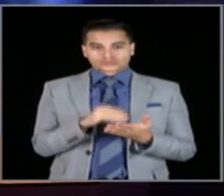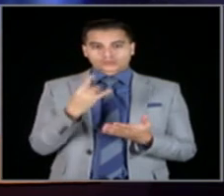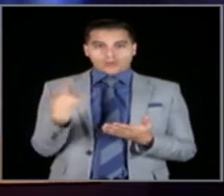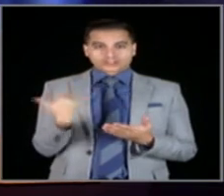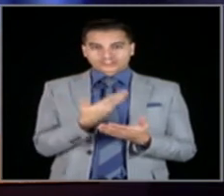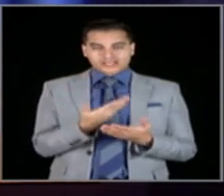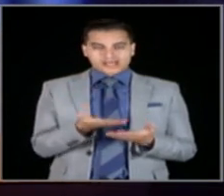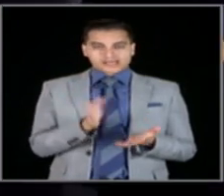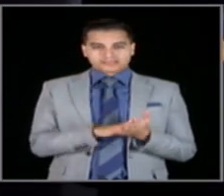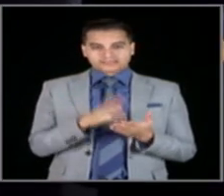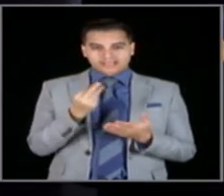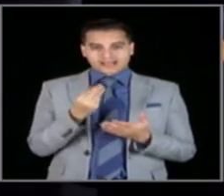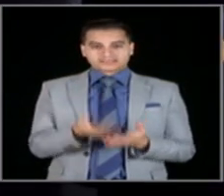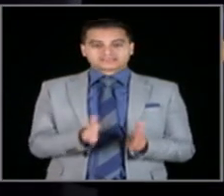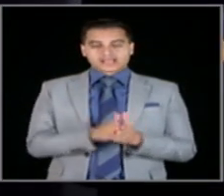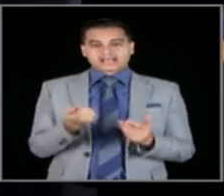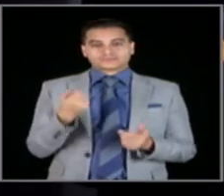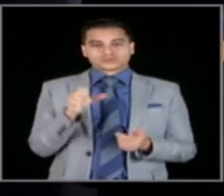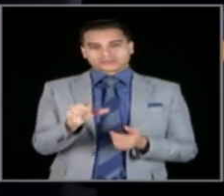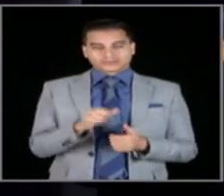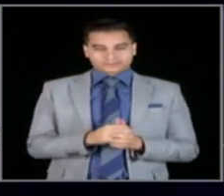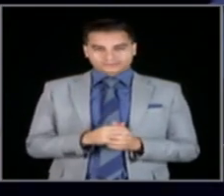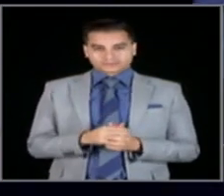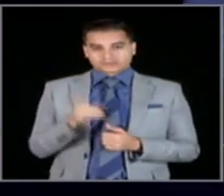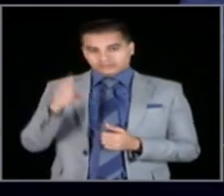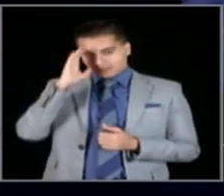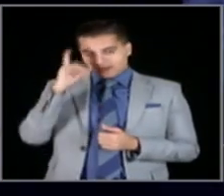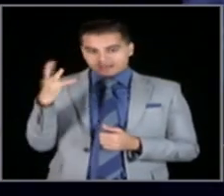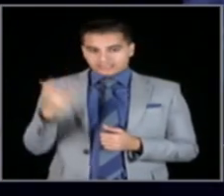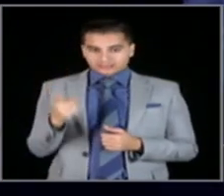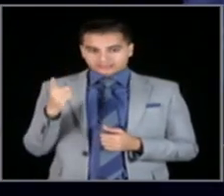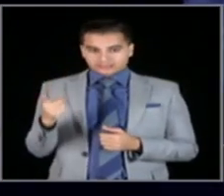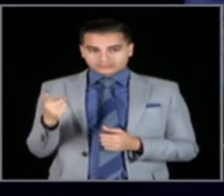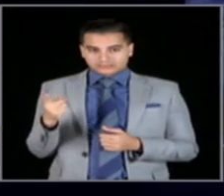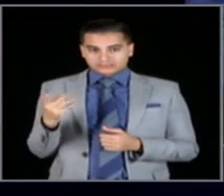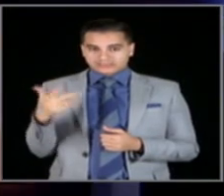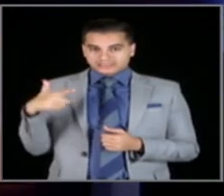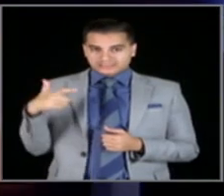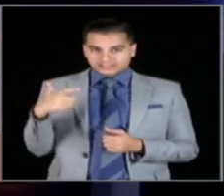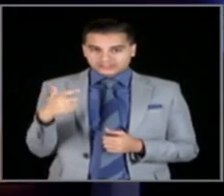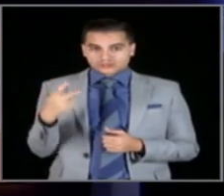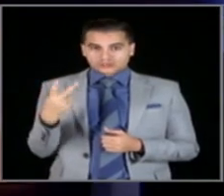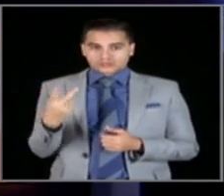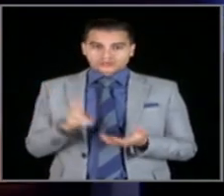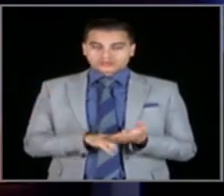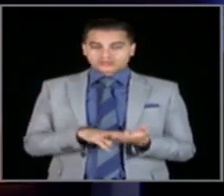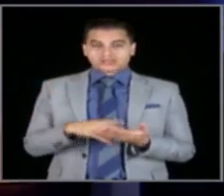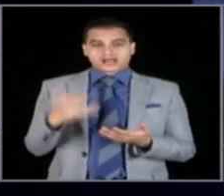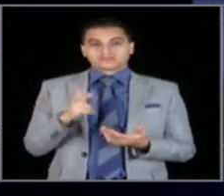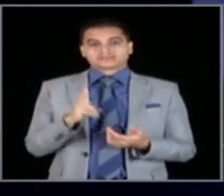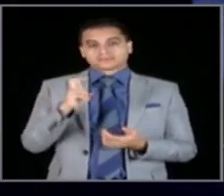نقط هدية؟ 30. لقيته 95. الزمالك كنتوا 60 وإجابتين